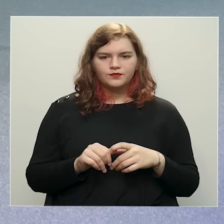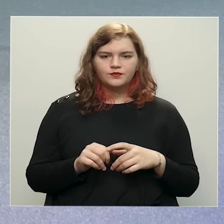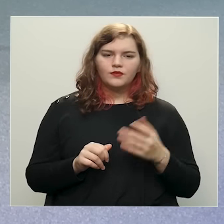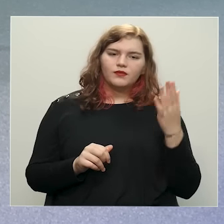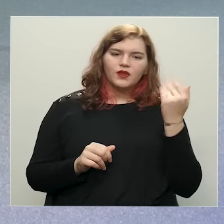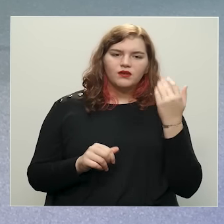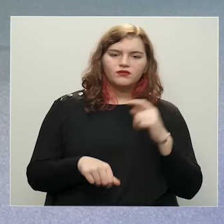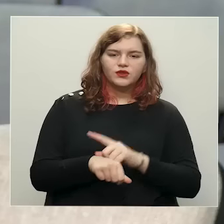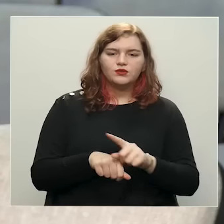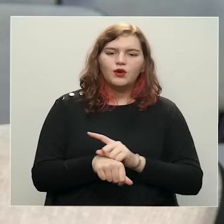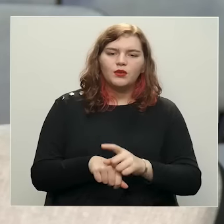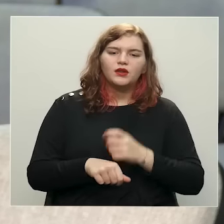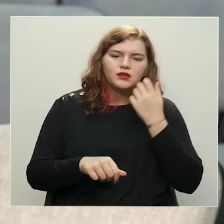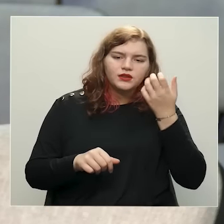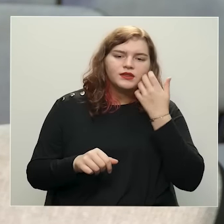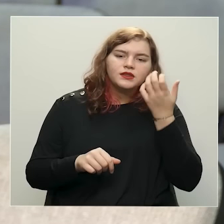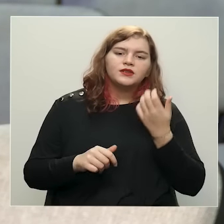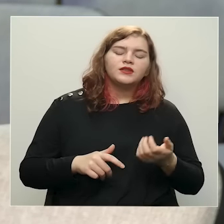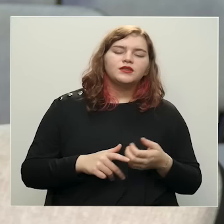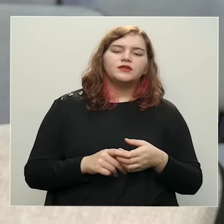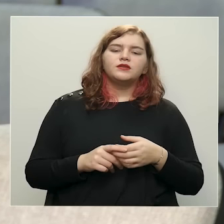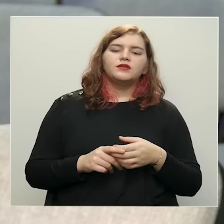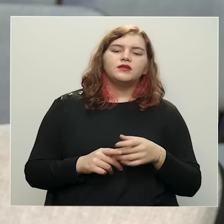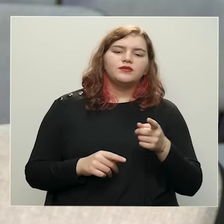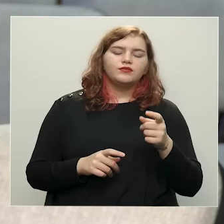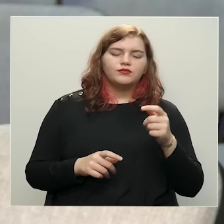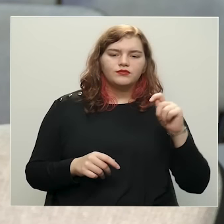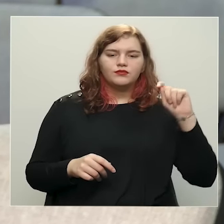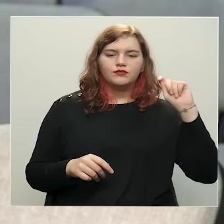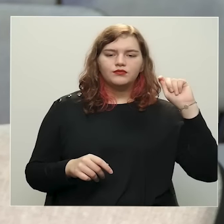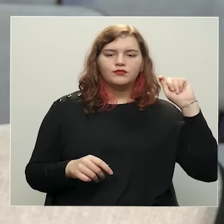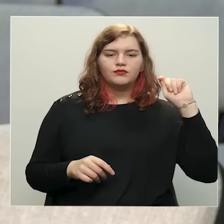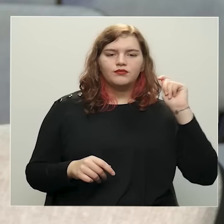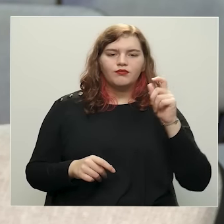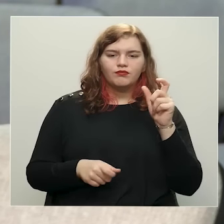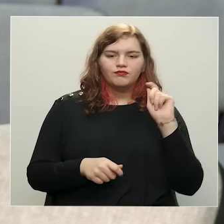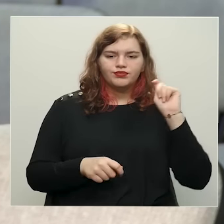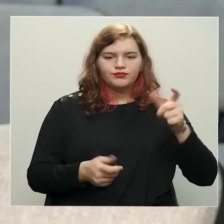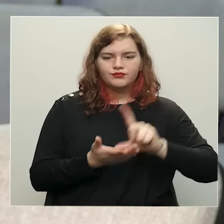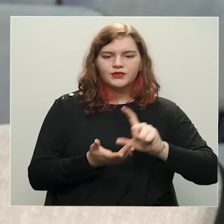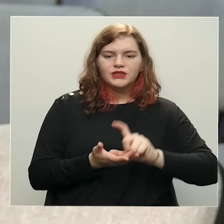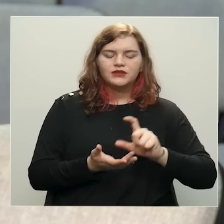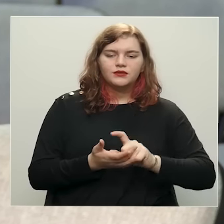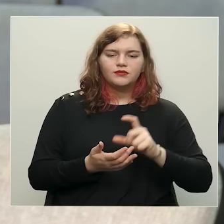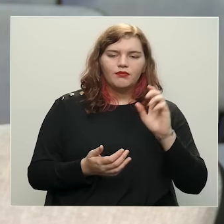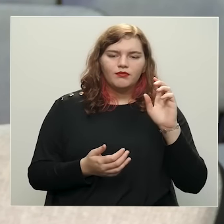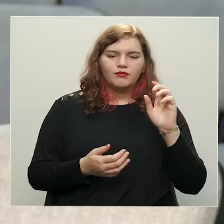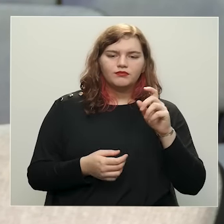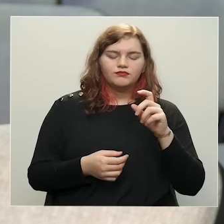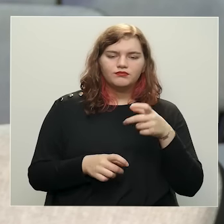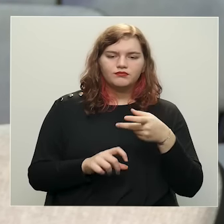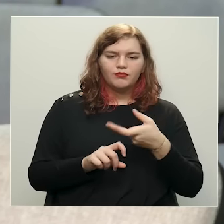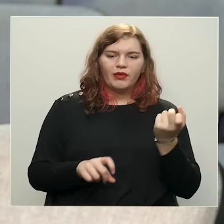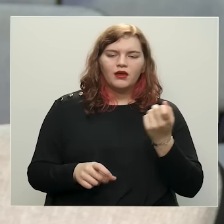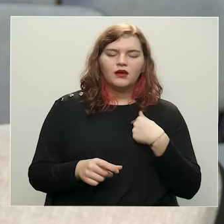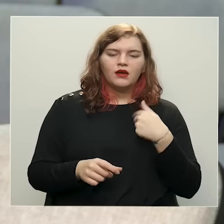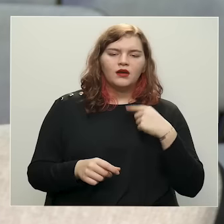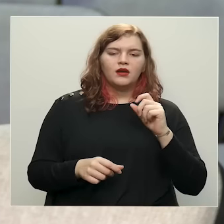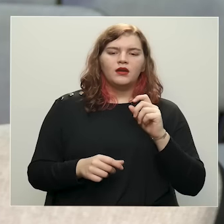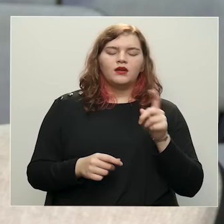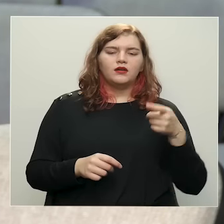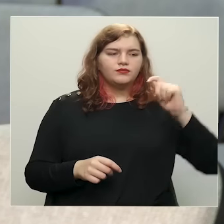A fost momentul când ați dat cu o sticlă de bere, după soția dumneavoastră a spart ușa cu sticla de bere și atunci a spus, gata, aici s-a